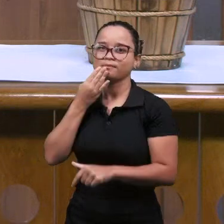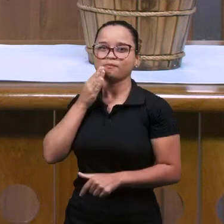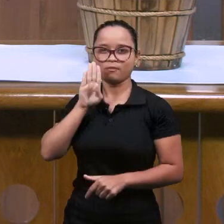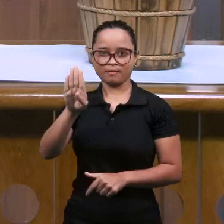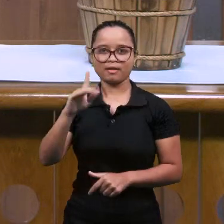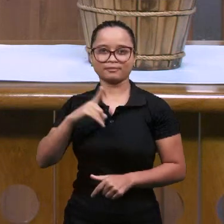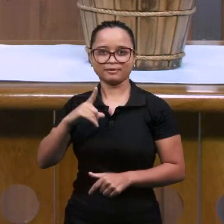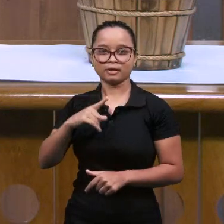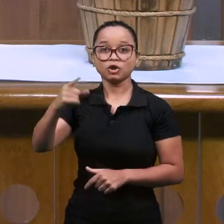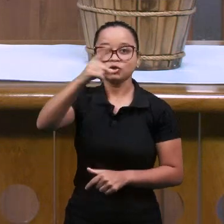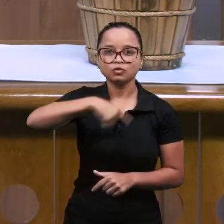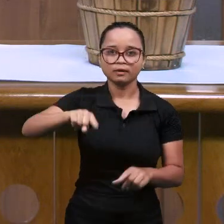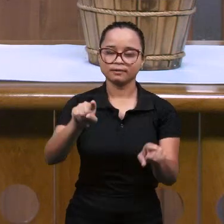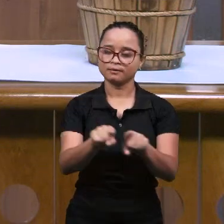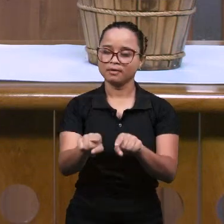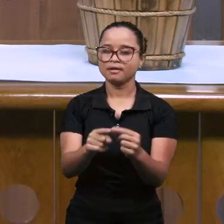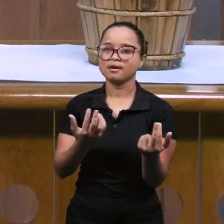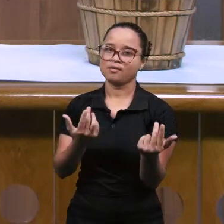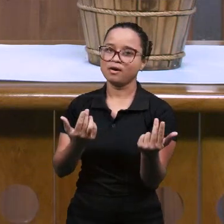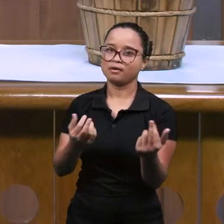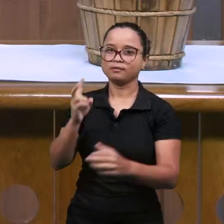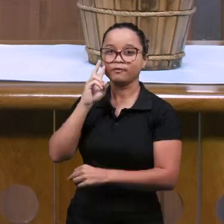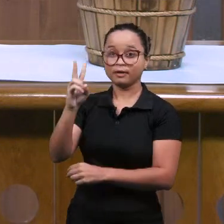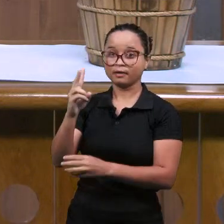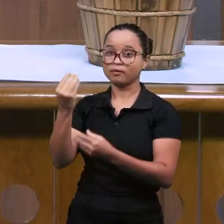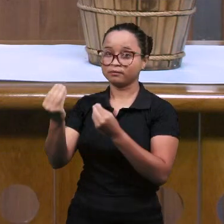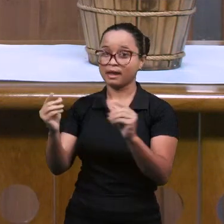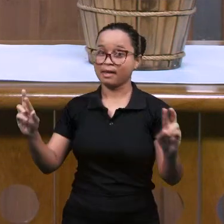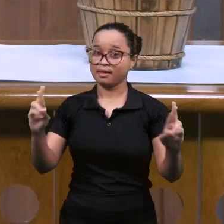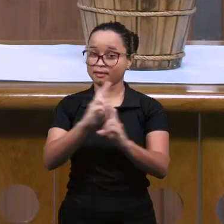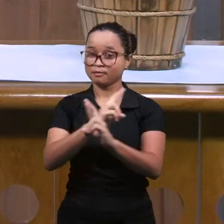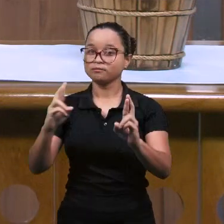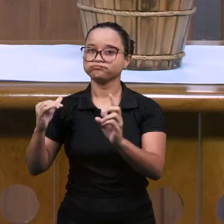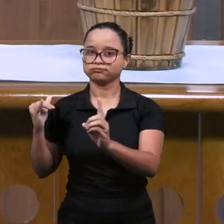voir prophétiquement. Maintenant,